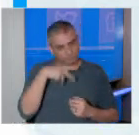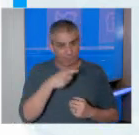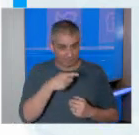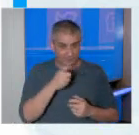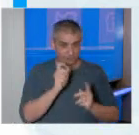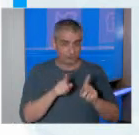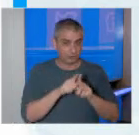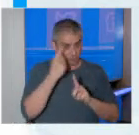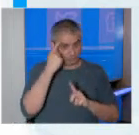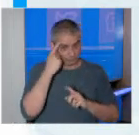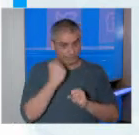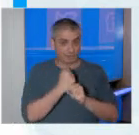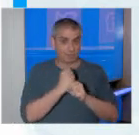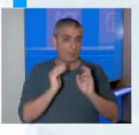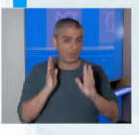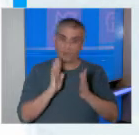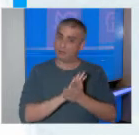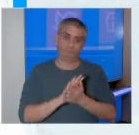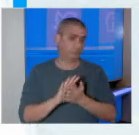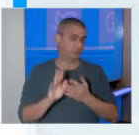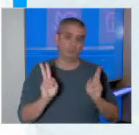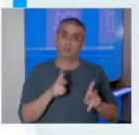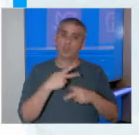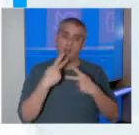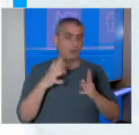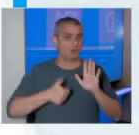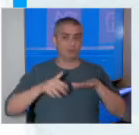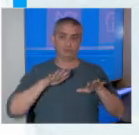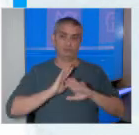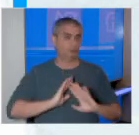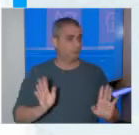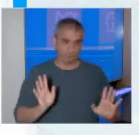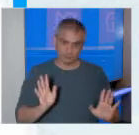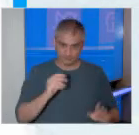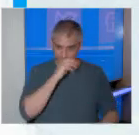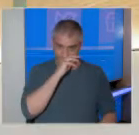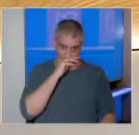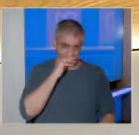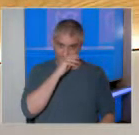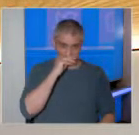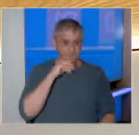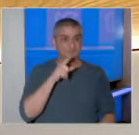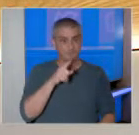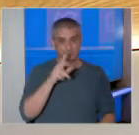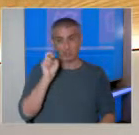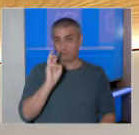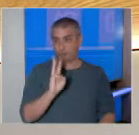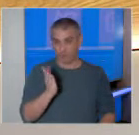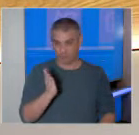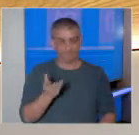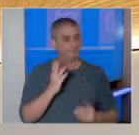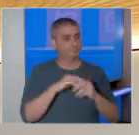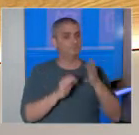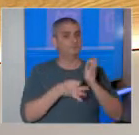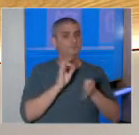מה עוד צריך כדי להבין שאיש שחושב ופועל ככה, פשוט לא יכול להיות ראש ממשלה. זה עופר שלח. עורך